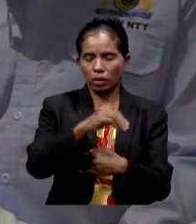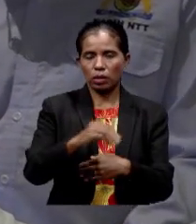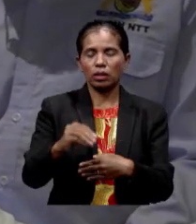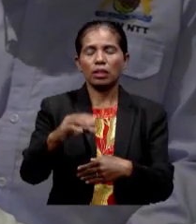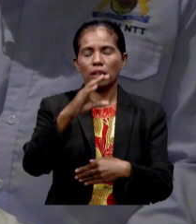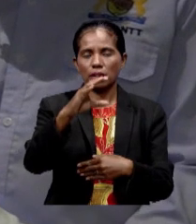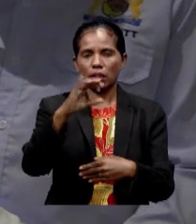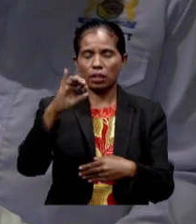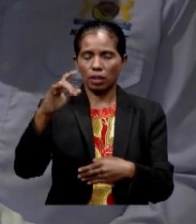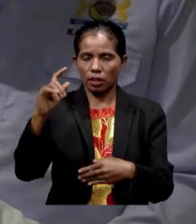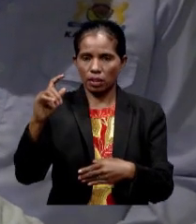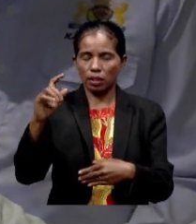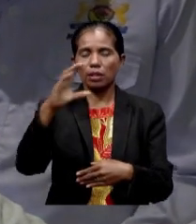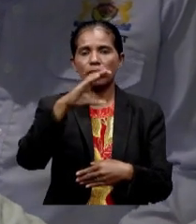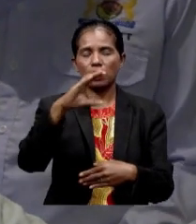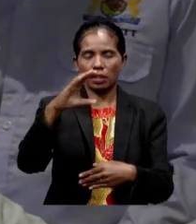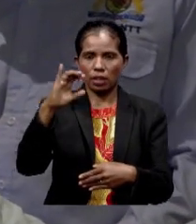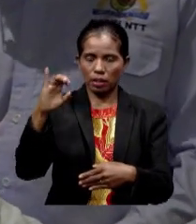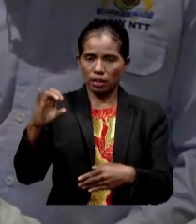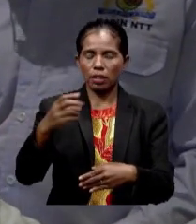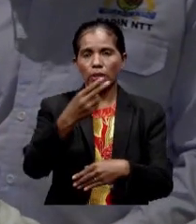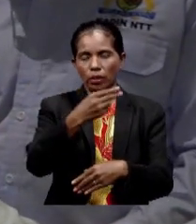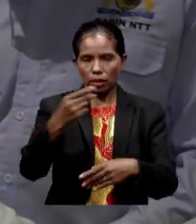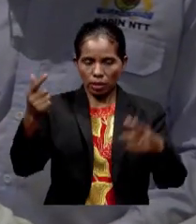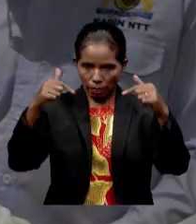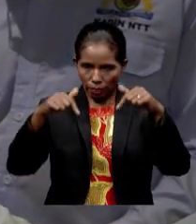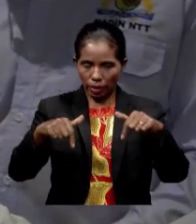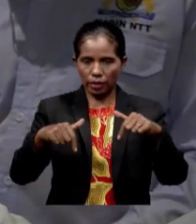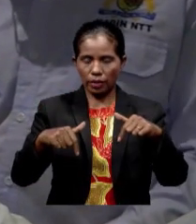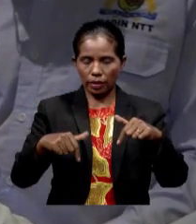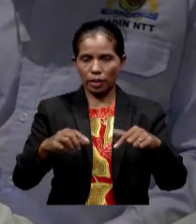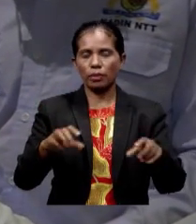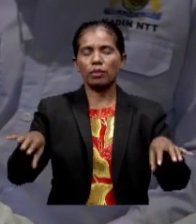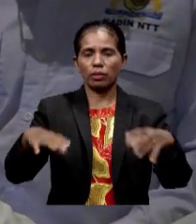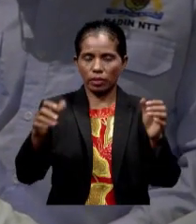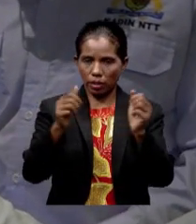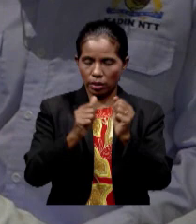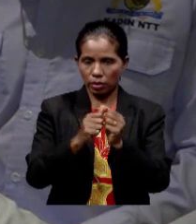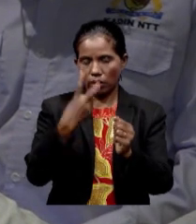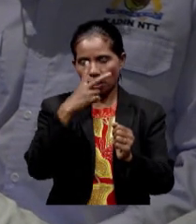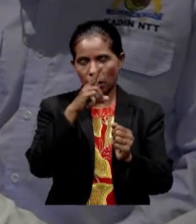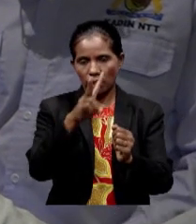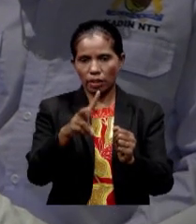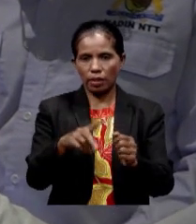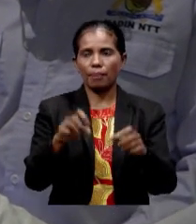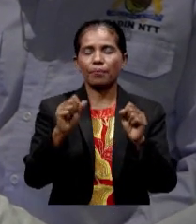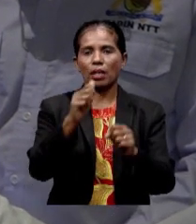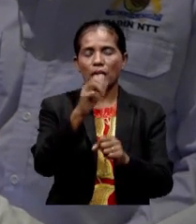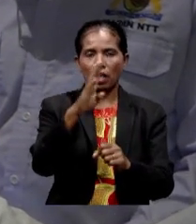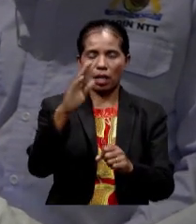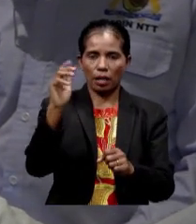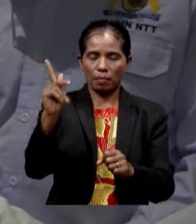apa Arsyad Rasyid akan datang untuk kepentingan Abah Abah itu adalah